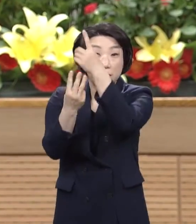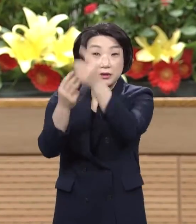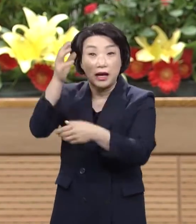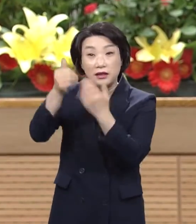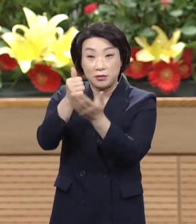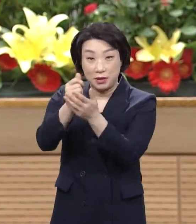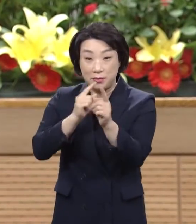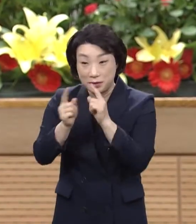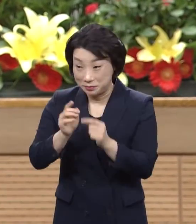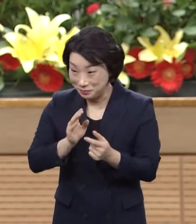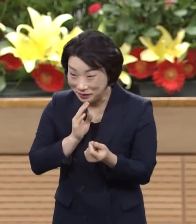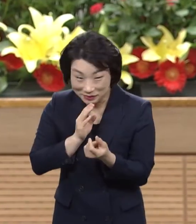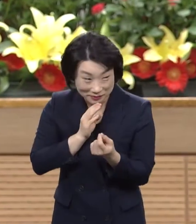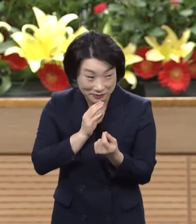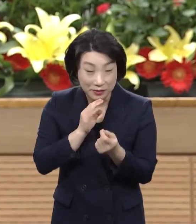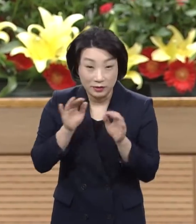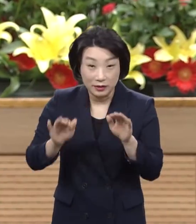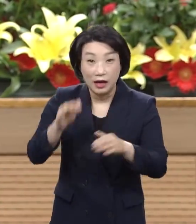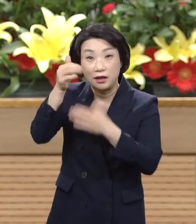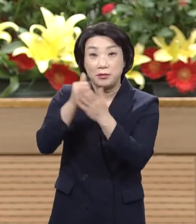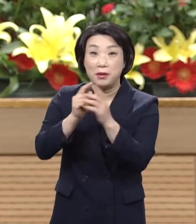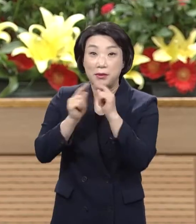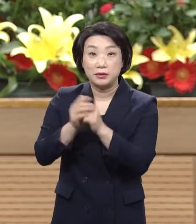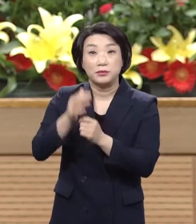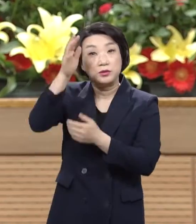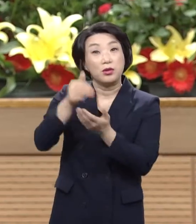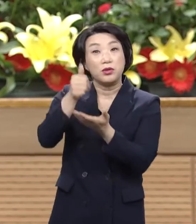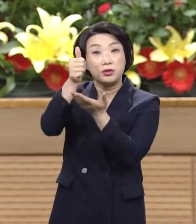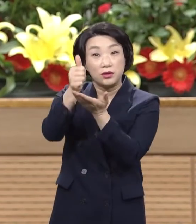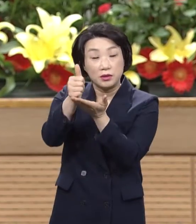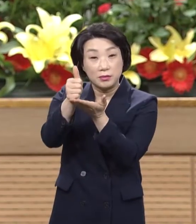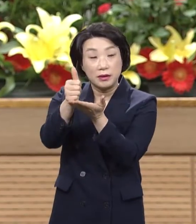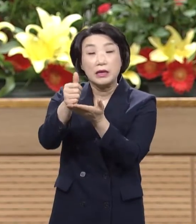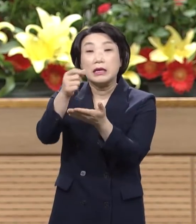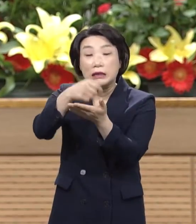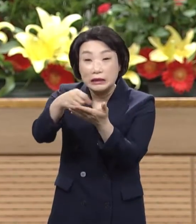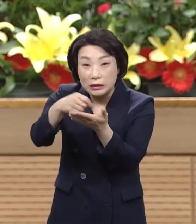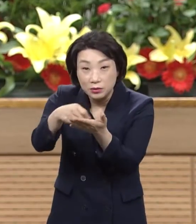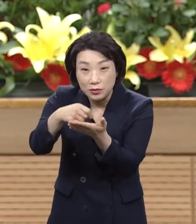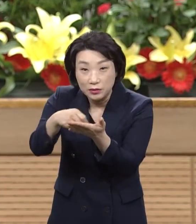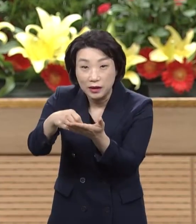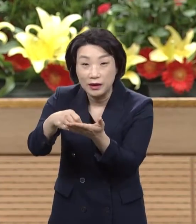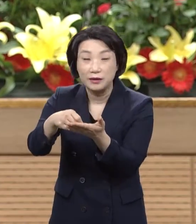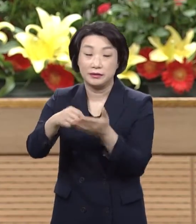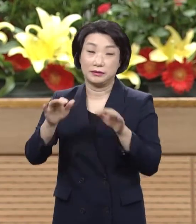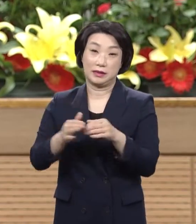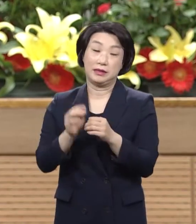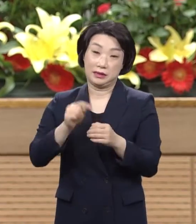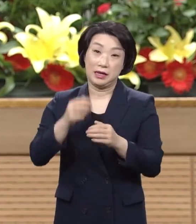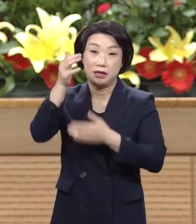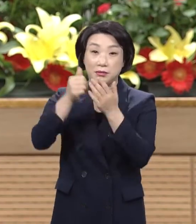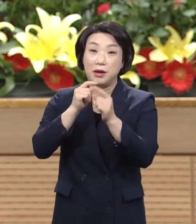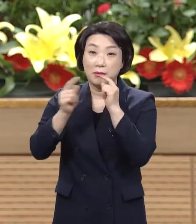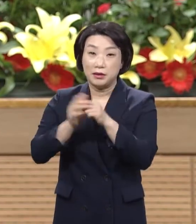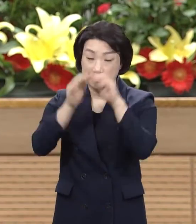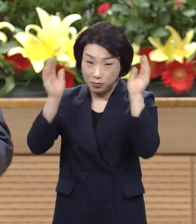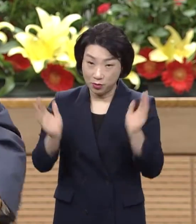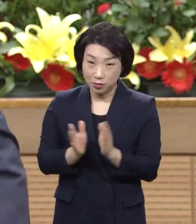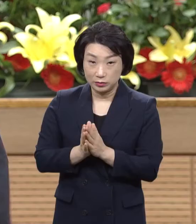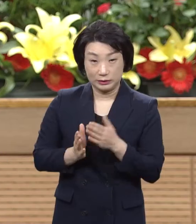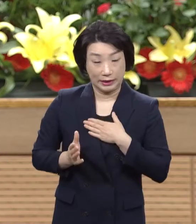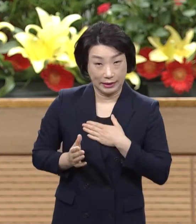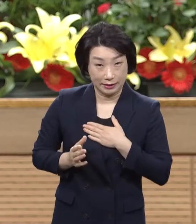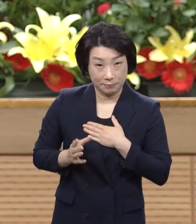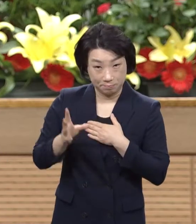하나님의 말씀인데 이 말씀을 성령이 기록했는데 이 말씀을 다